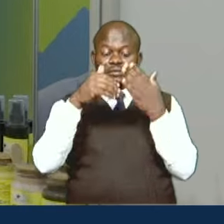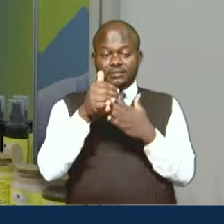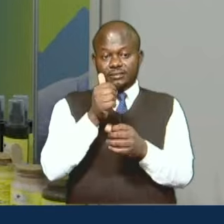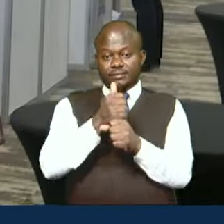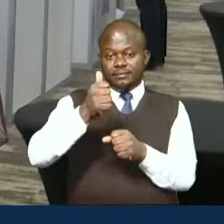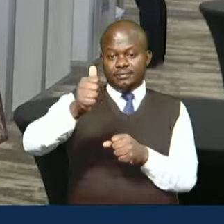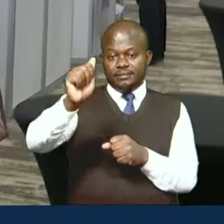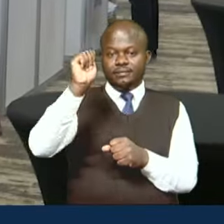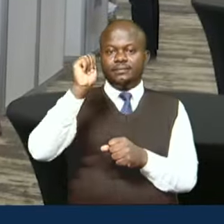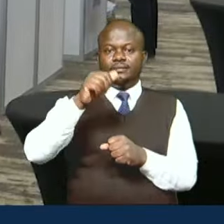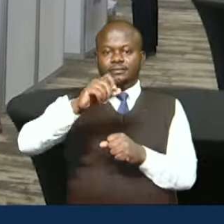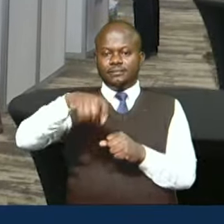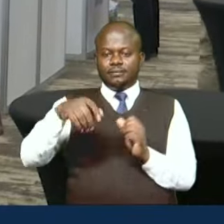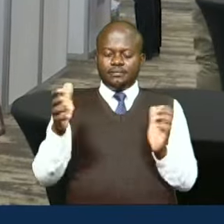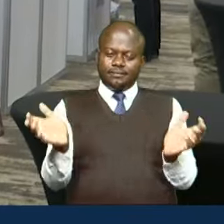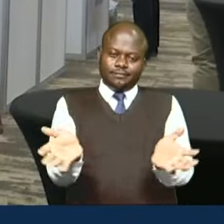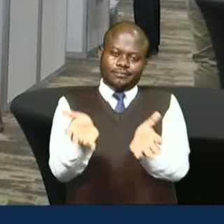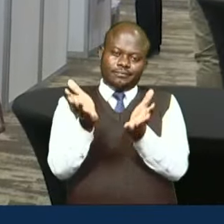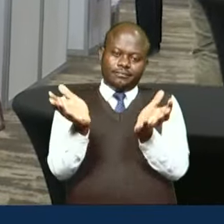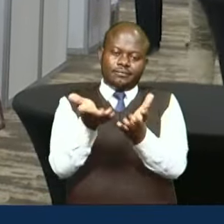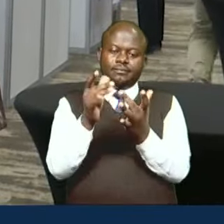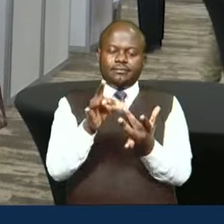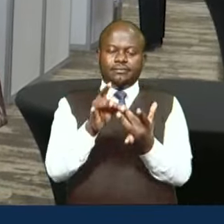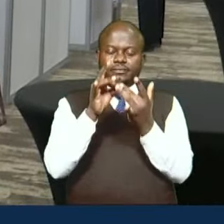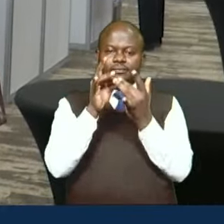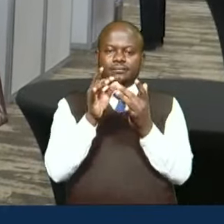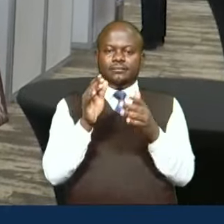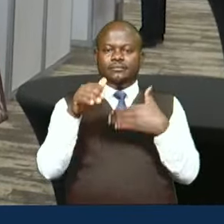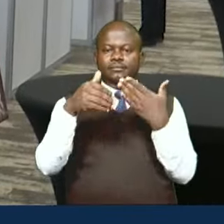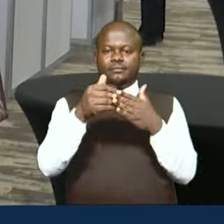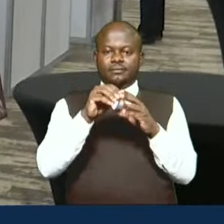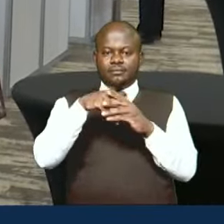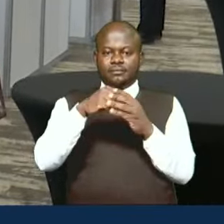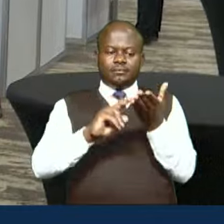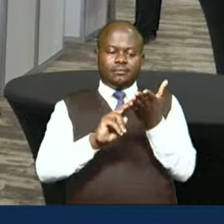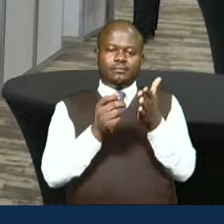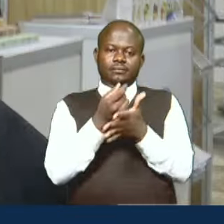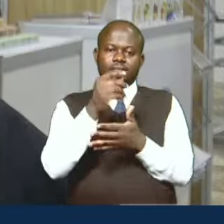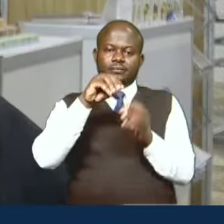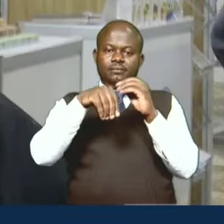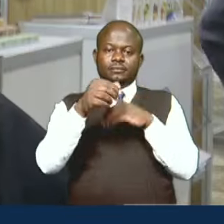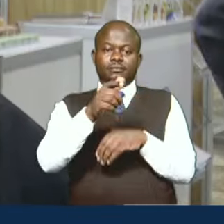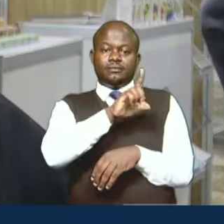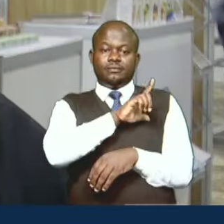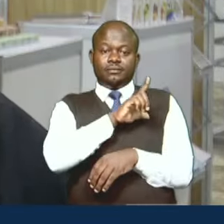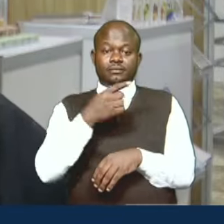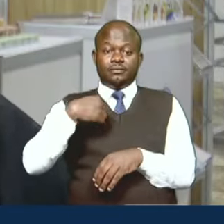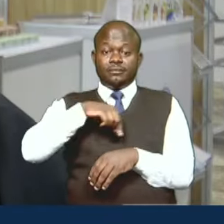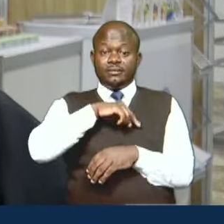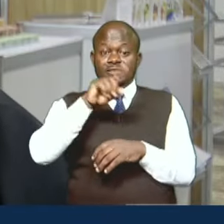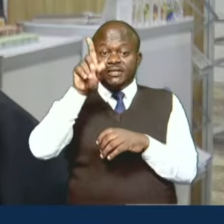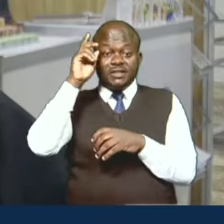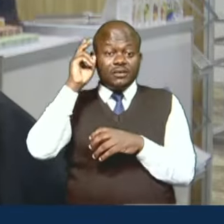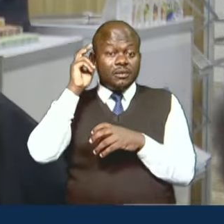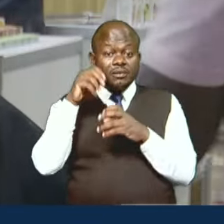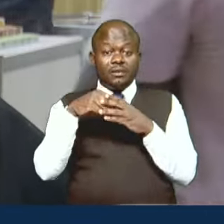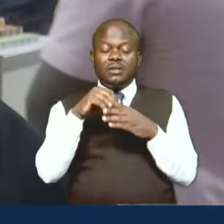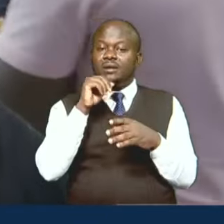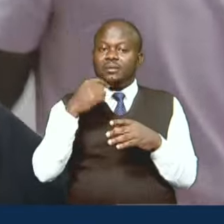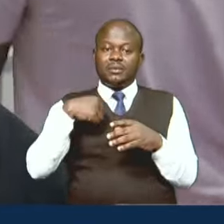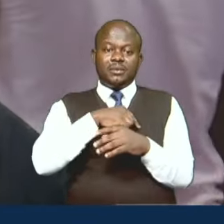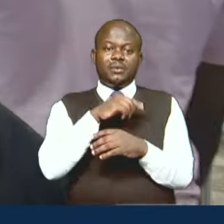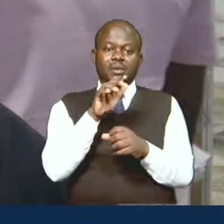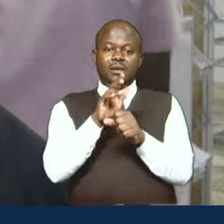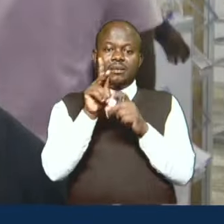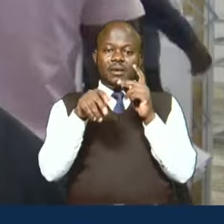rw'abikorera hakenewe ubukangurambaga bwihariye mu guhiturwa kwitabira kubyaza umusaruro aya mahirwe. Ese turabyumva? Ntabwo turi benshi babyumva, kuko